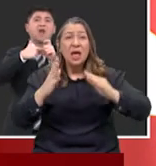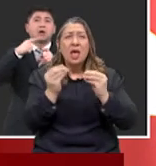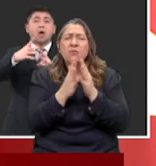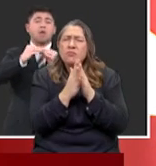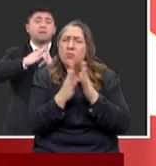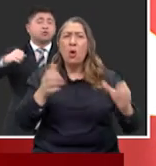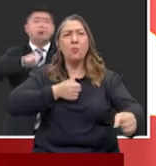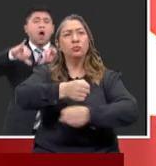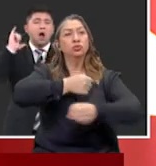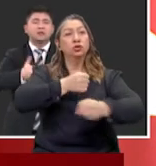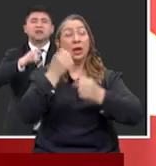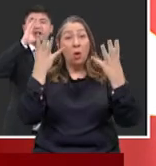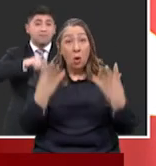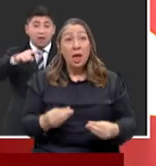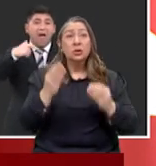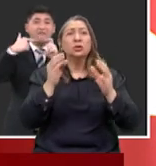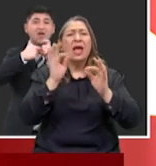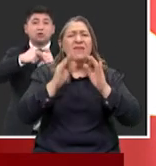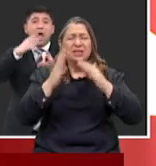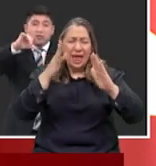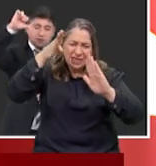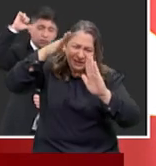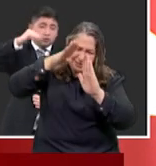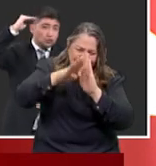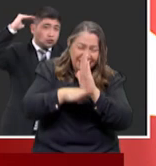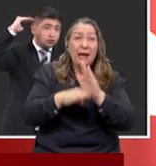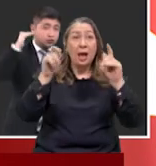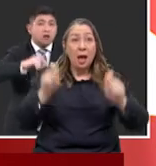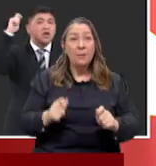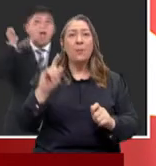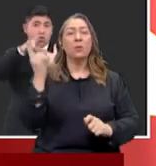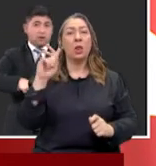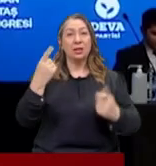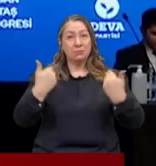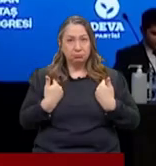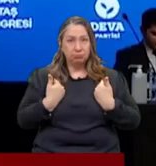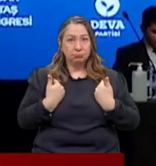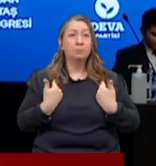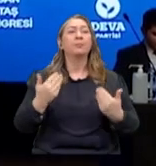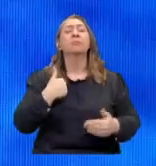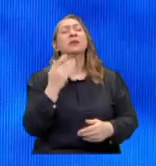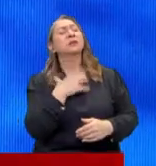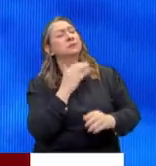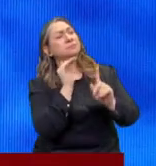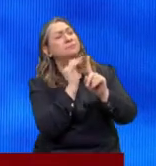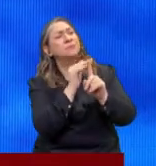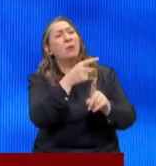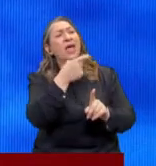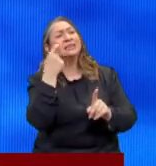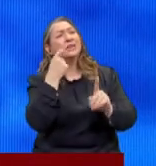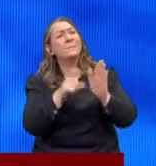büyük mücadeleyi veren, enflasyonu en düşük seviyelere indiren yönetim biziz. Ben kendisine diyorum ki ya bu